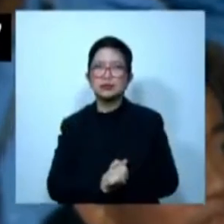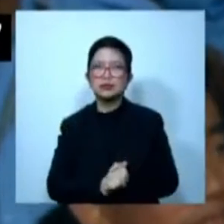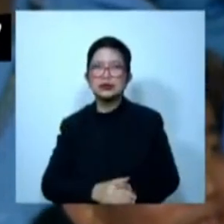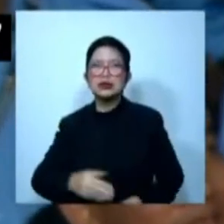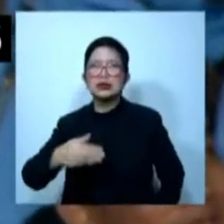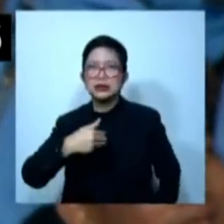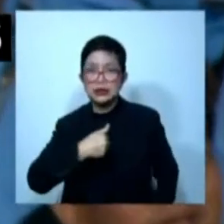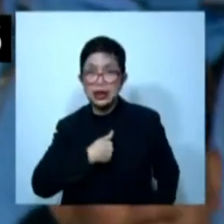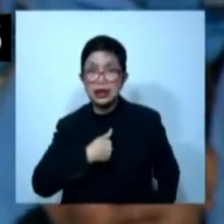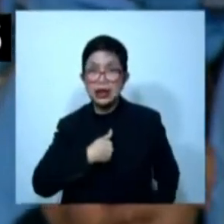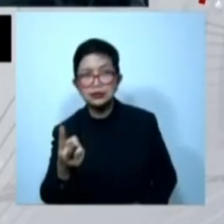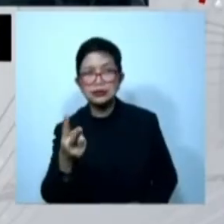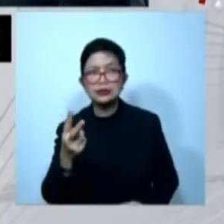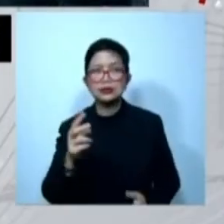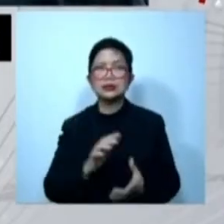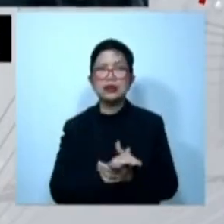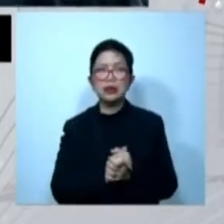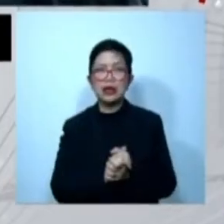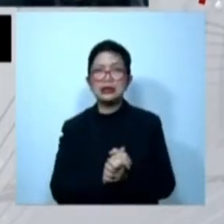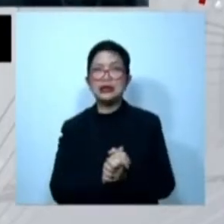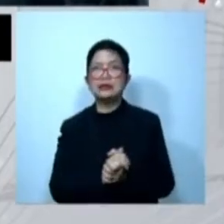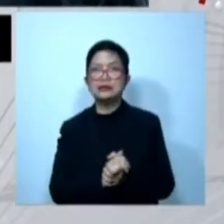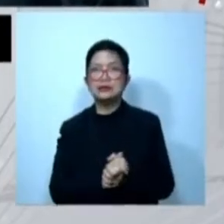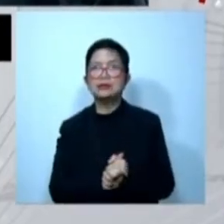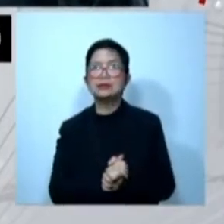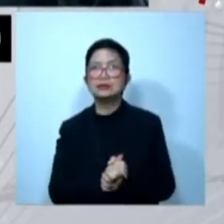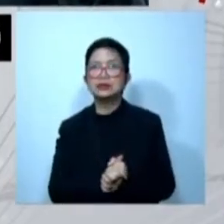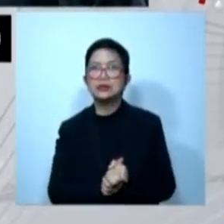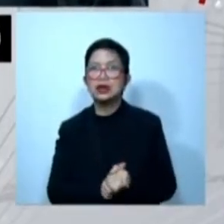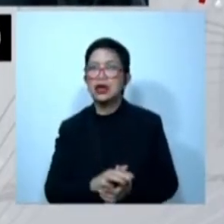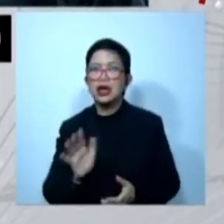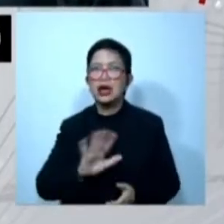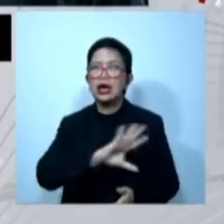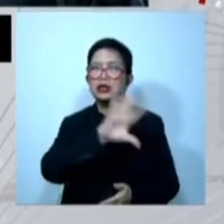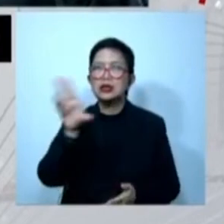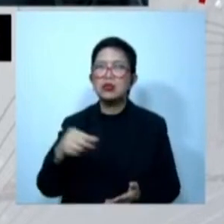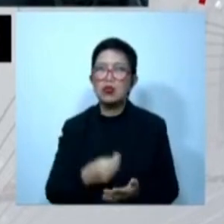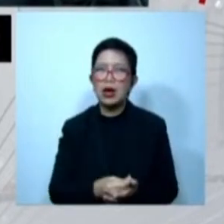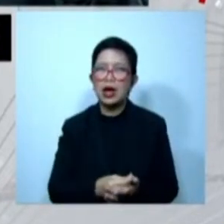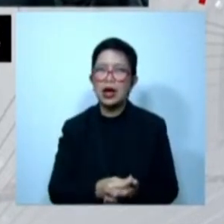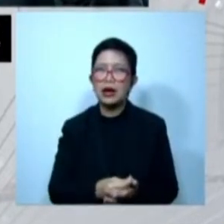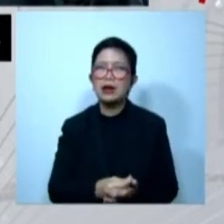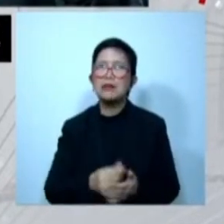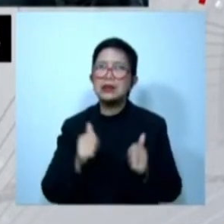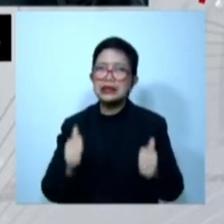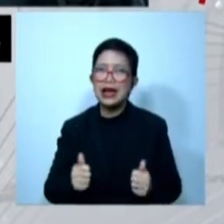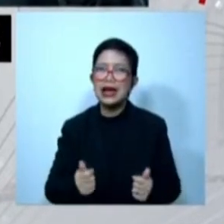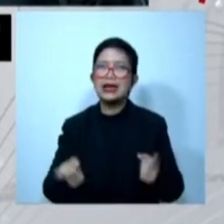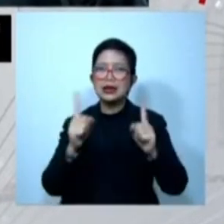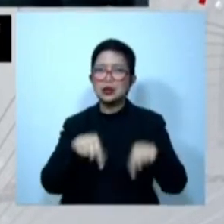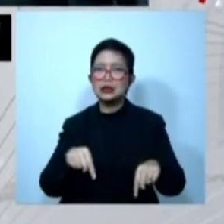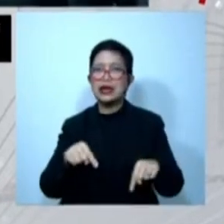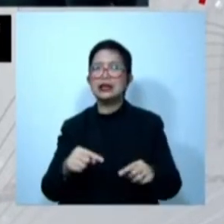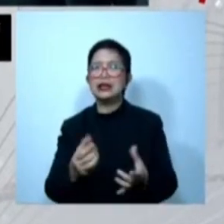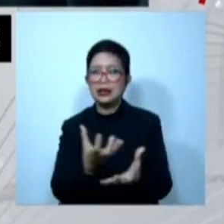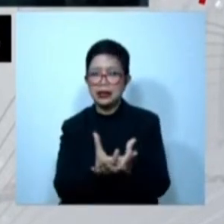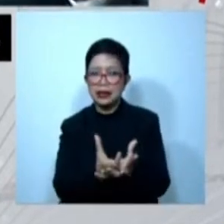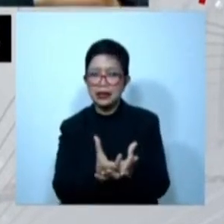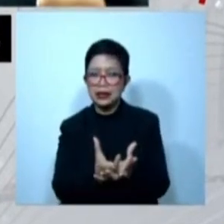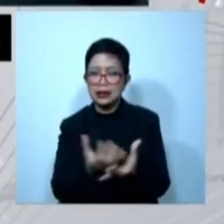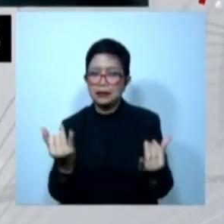Saya waktu itu oposisi. Sayangnya, tidak semua orang tahan untuk berada menjadi oposisi. Oke?